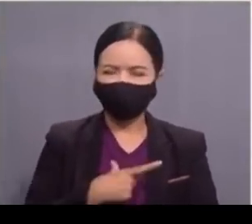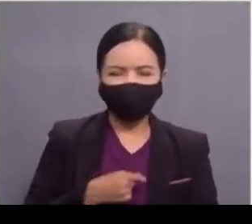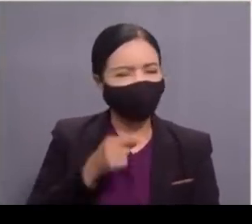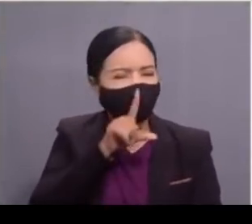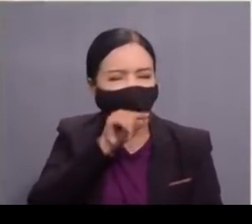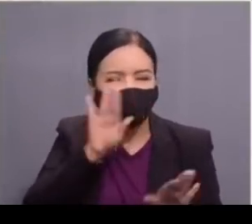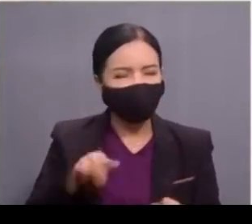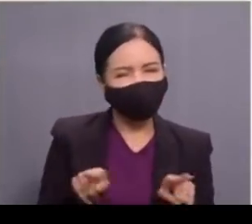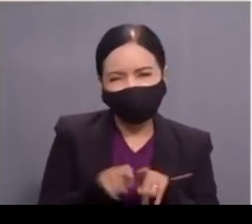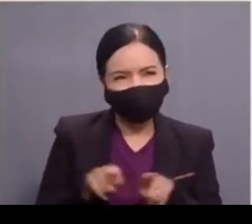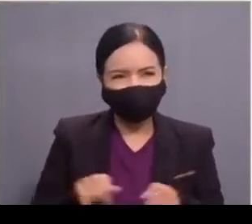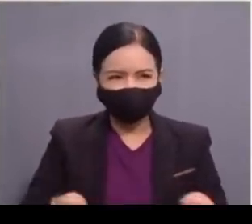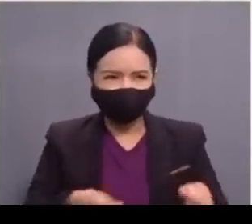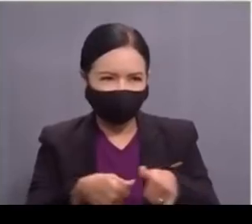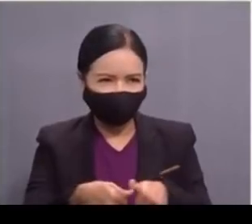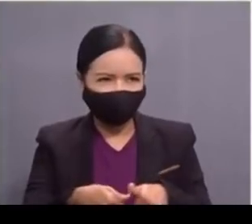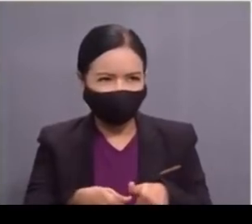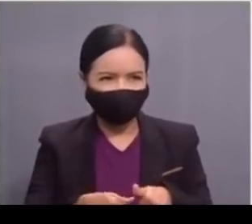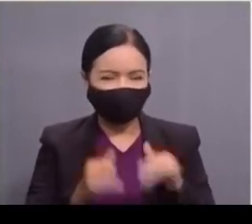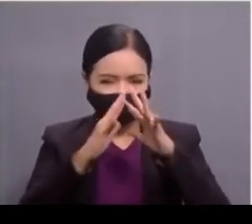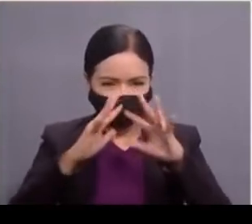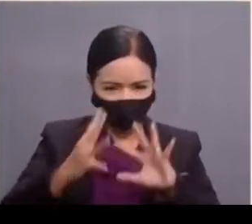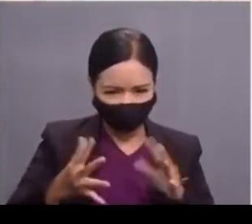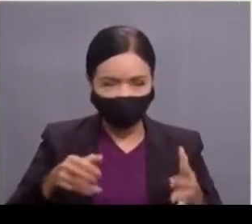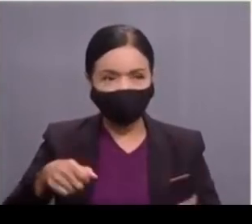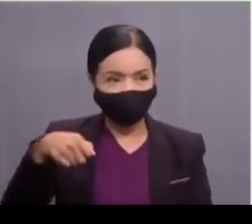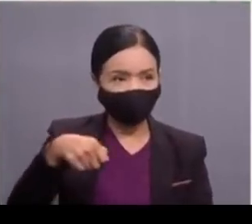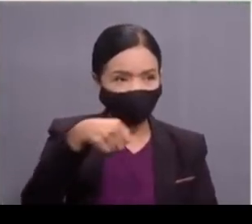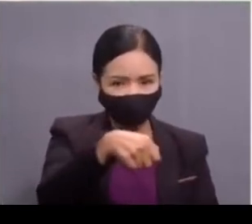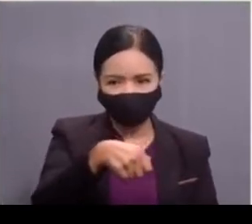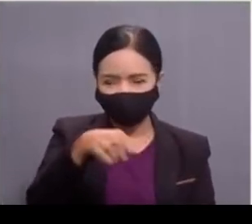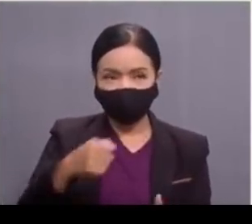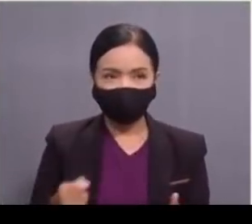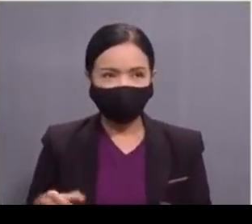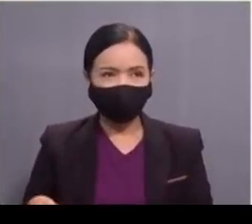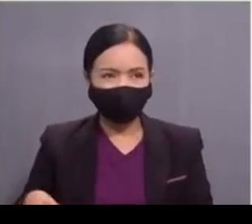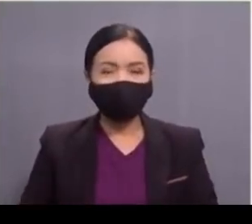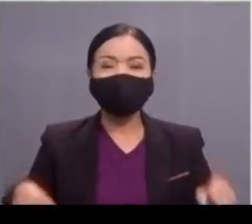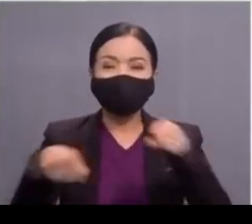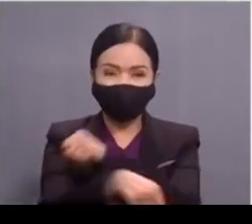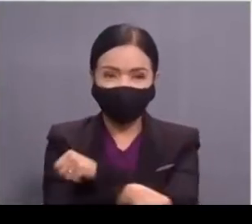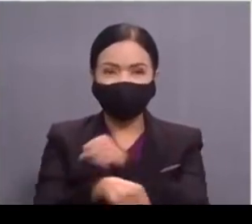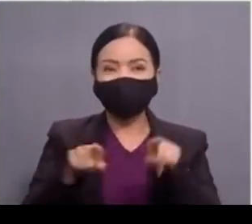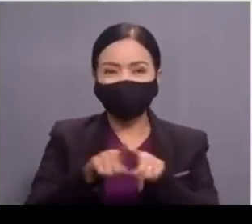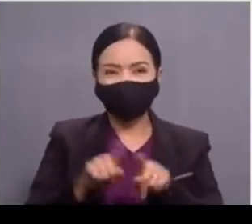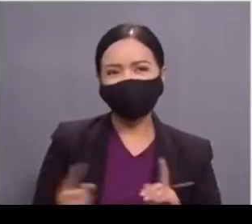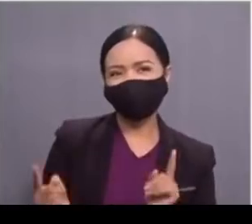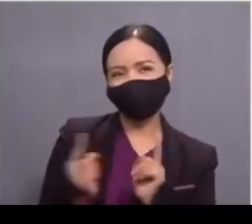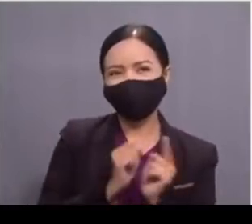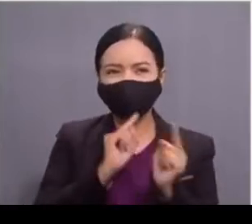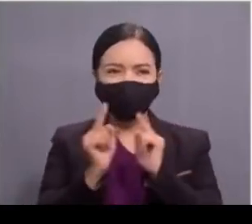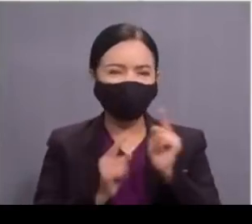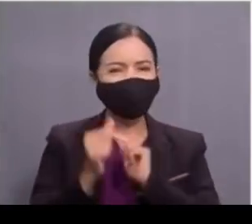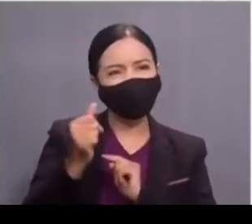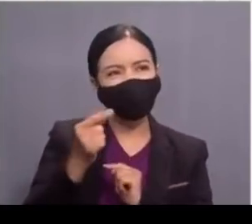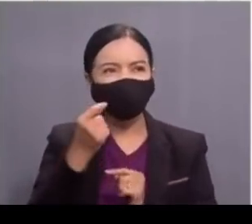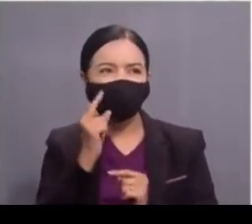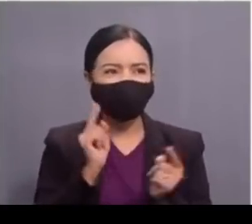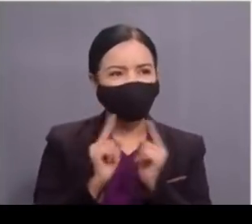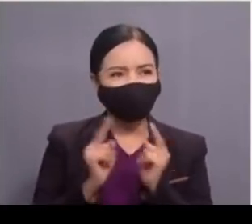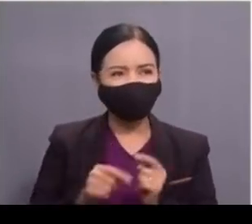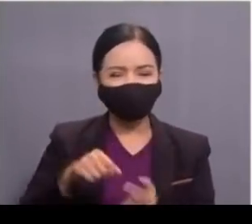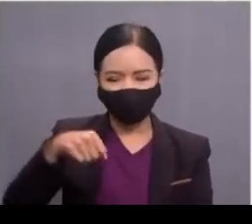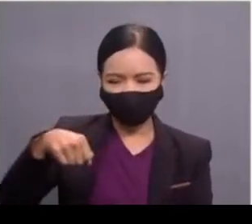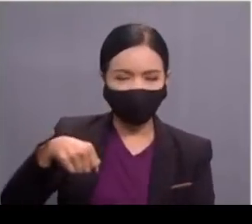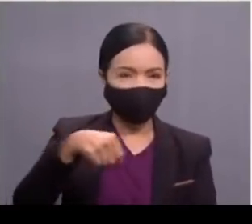กเหมือนกันแล้วก็เอานกกรงหัวจุกไปแลกกันจะได้ไว้เนื้อเชื่อใจอ๋อนักเลงนกเหมือนกันมาหาผมมาคุยกันได้เดี๋ยวคุยรู้เรื่อง คือถ้าแบบ